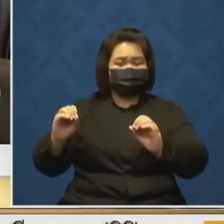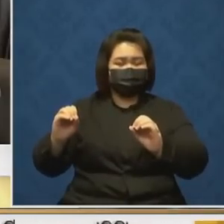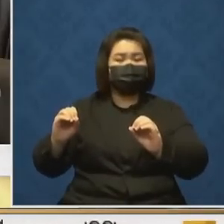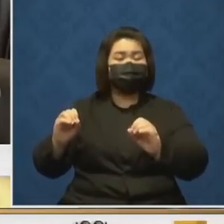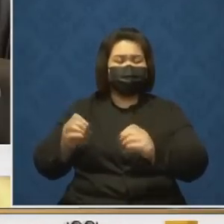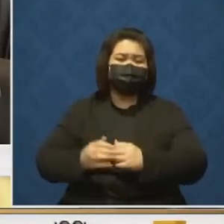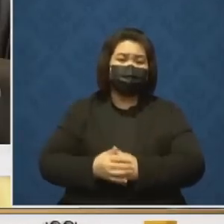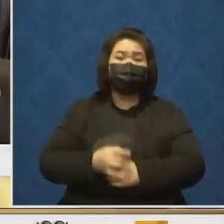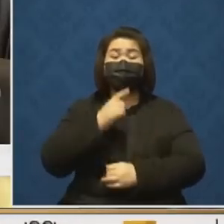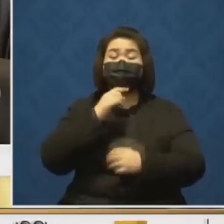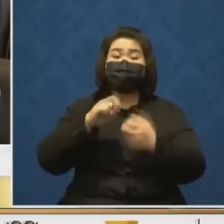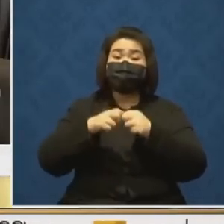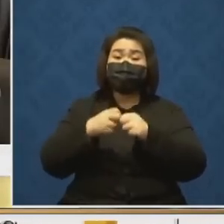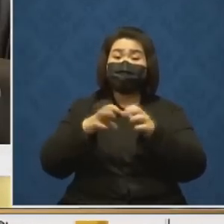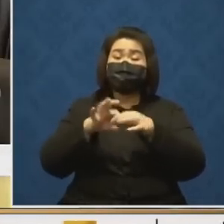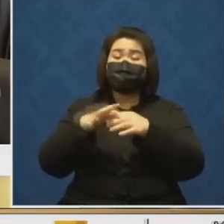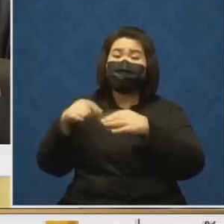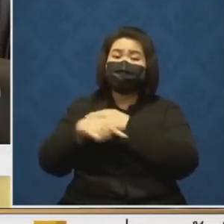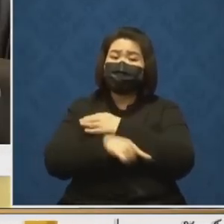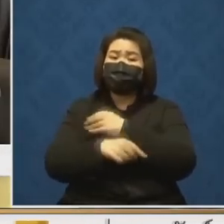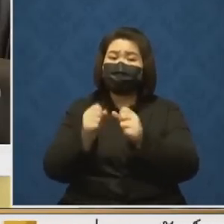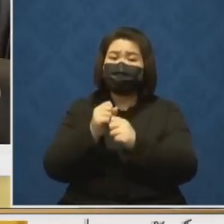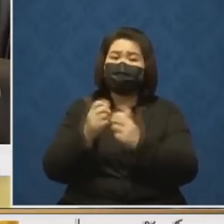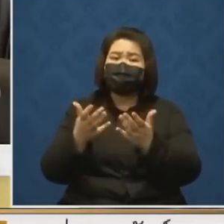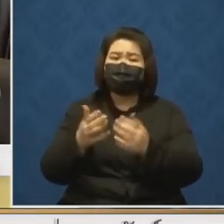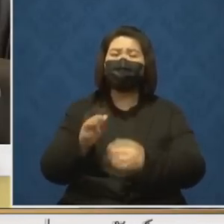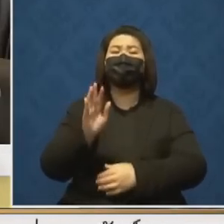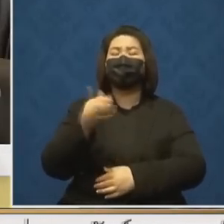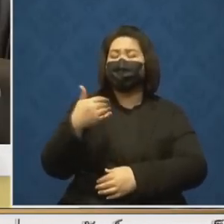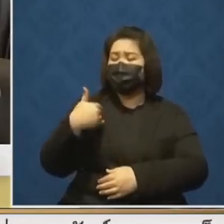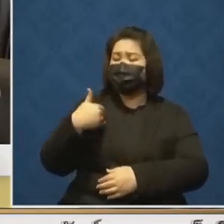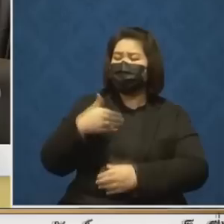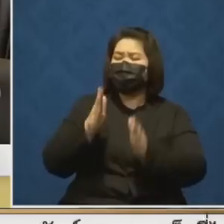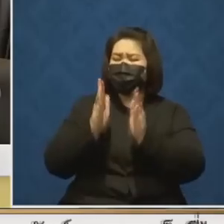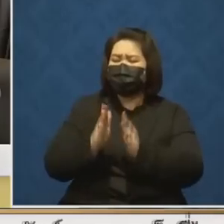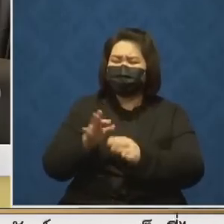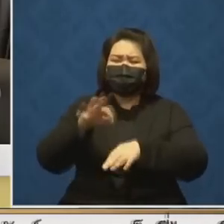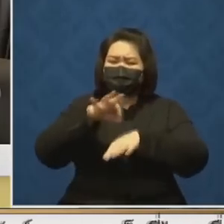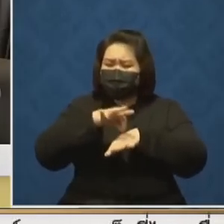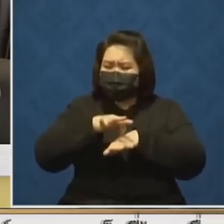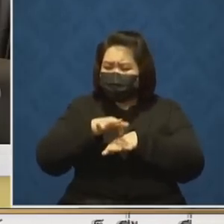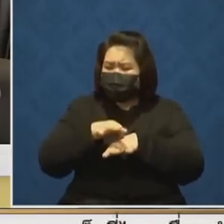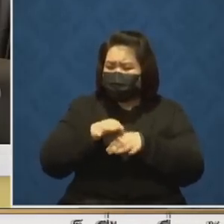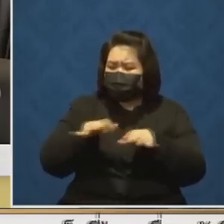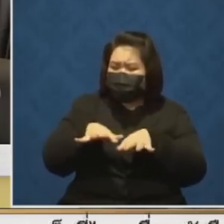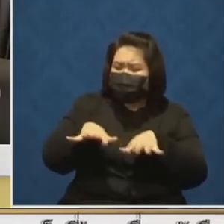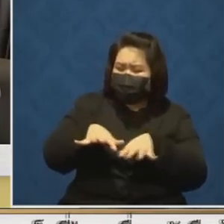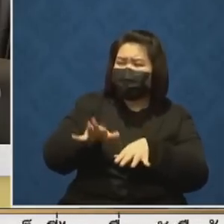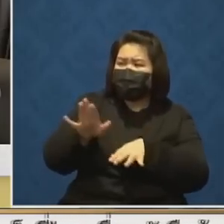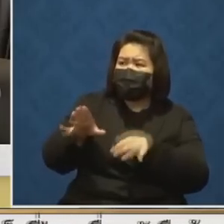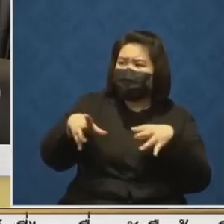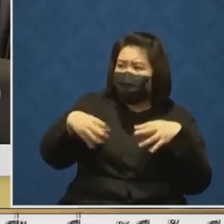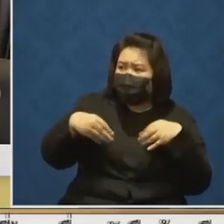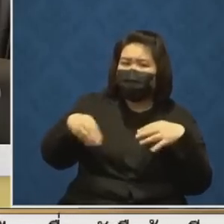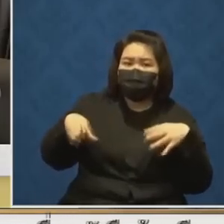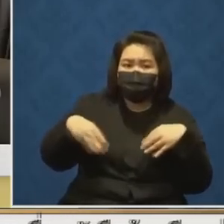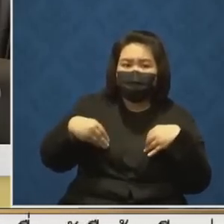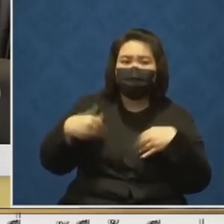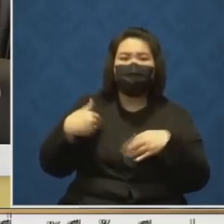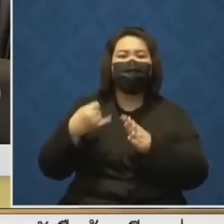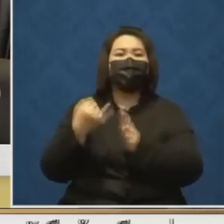อย่างดีเวลานีมเรื่องตจลิขึนมาก็จะมีแค่ป่าซิวปปาส้อยออกมายอมรับผิดแนหน่าย